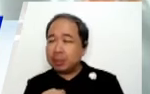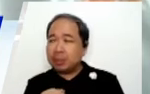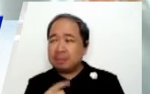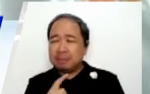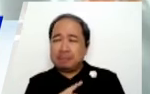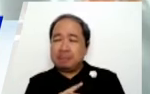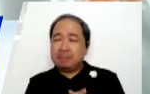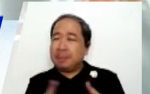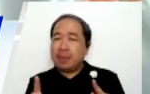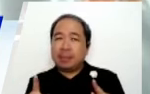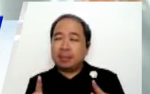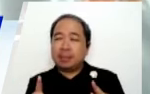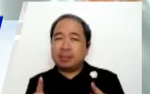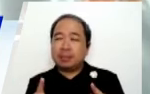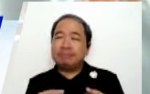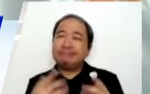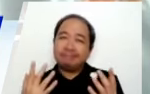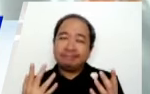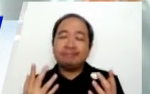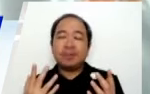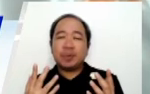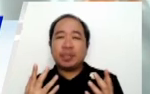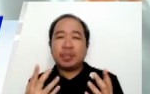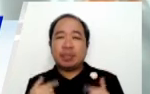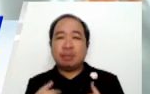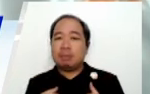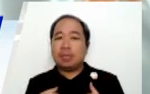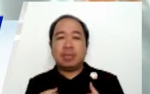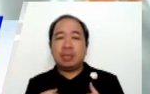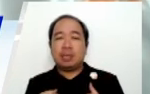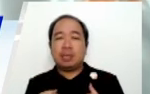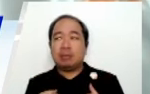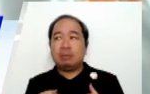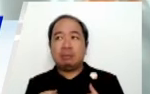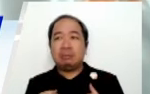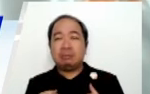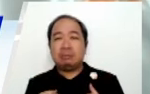Pero syempre, wala akong nakuhang